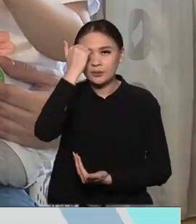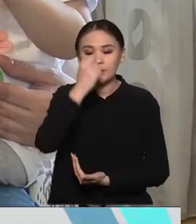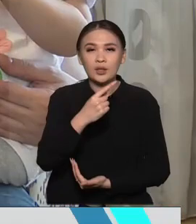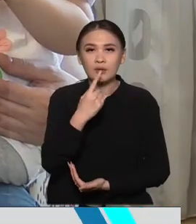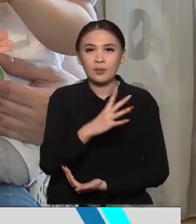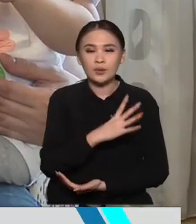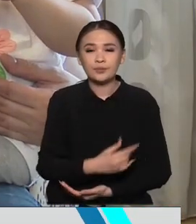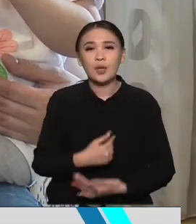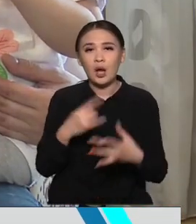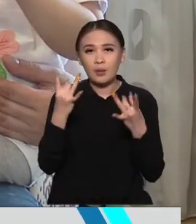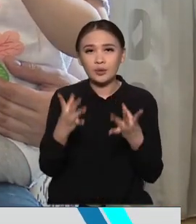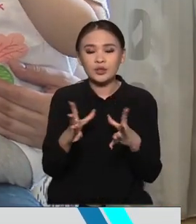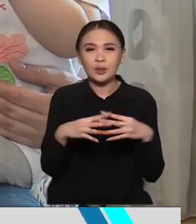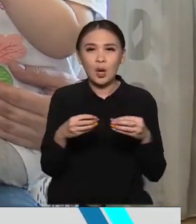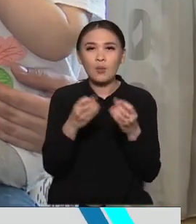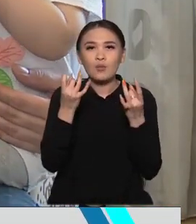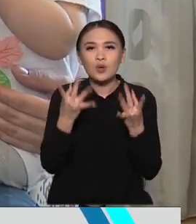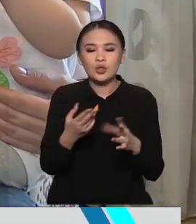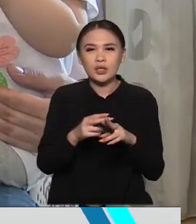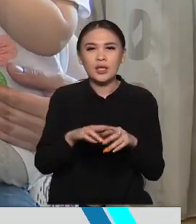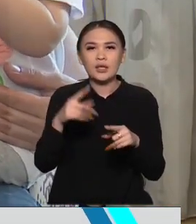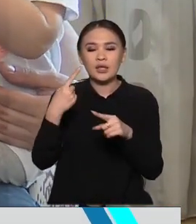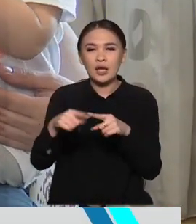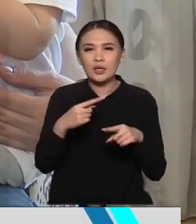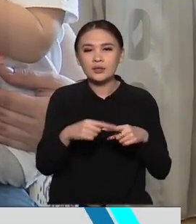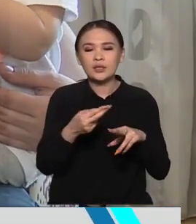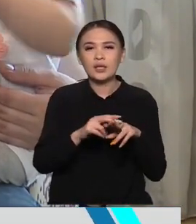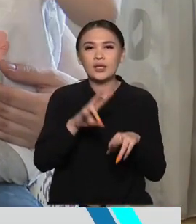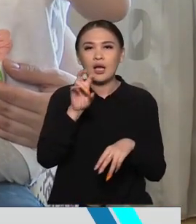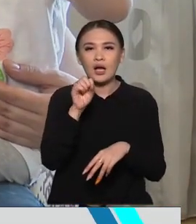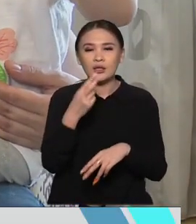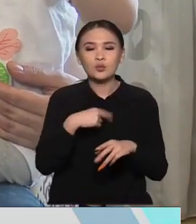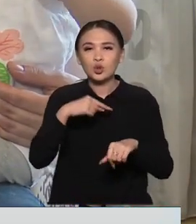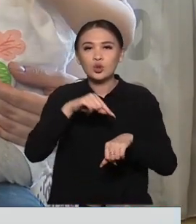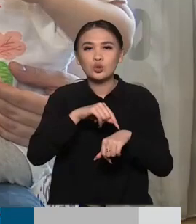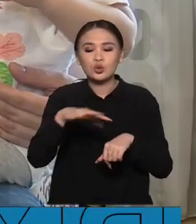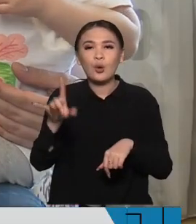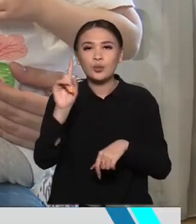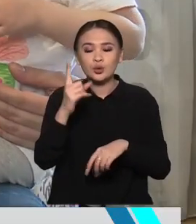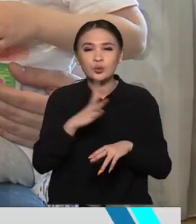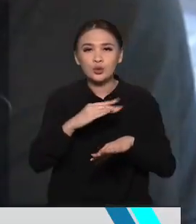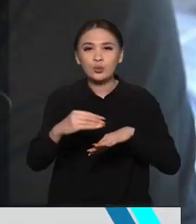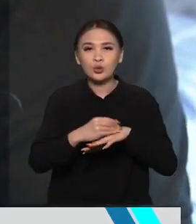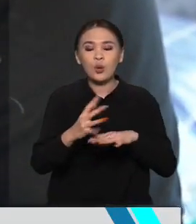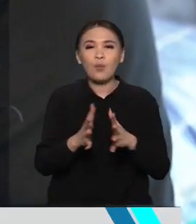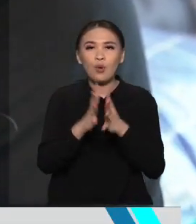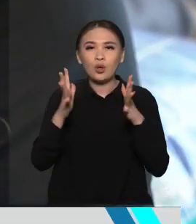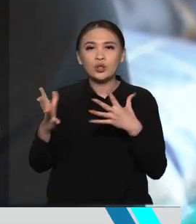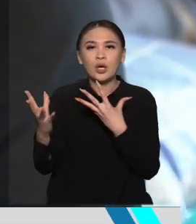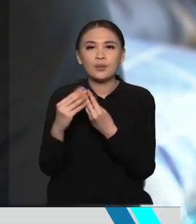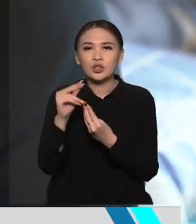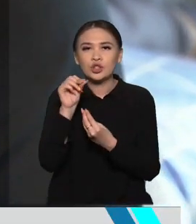Мы обычная семья, просто разных национальностей, но в жизни это различие мы не ощущаем, потому что в браке у нас больше объединяющего,